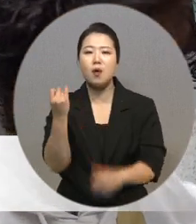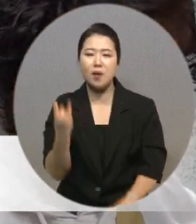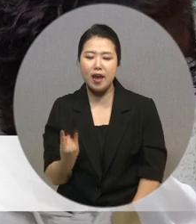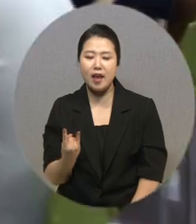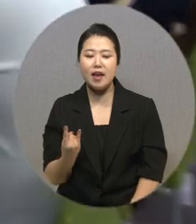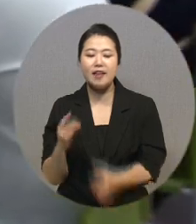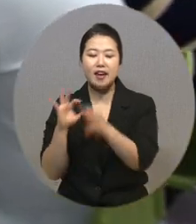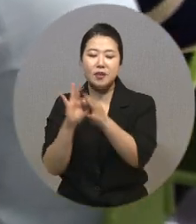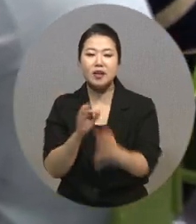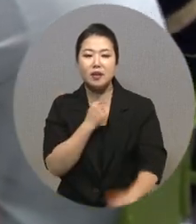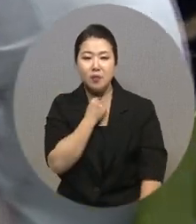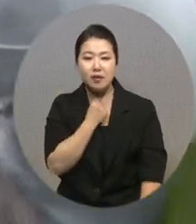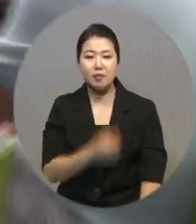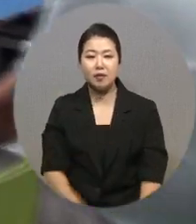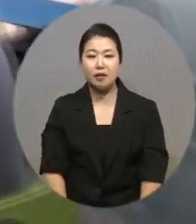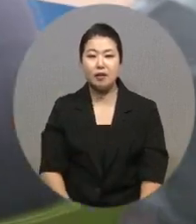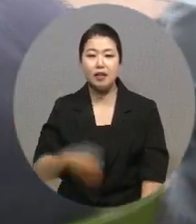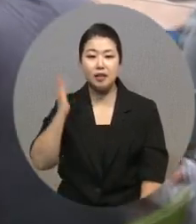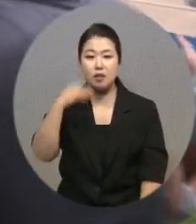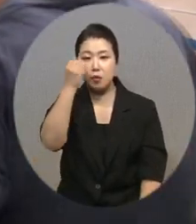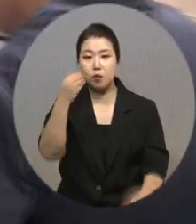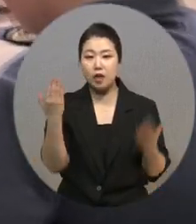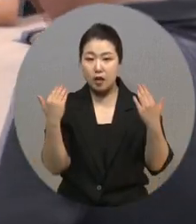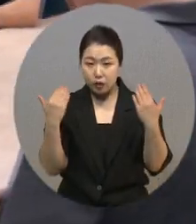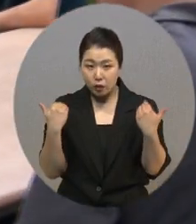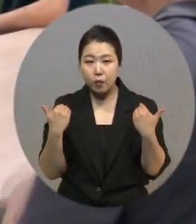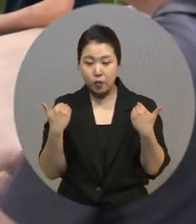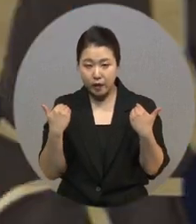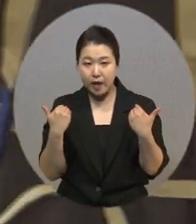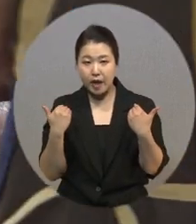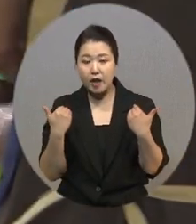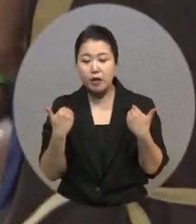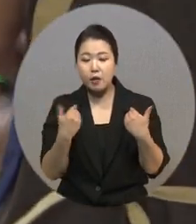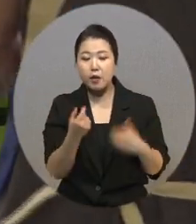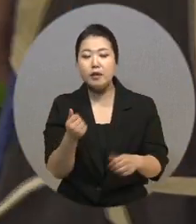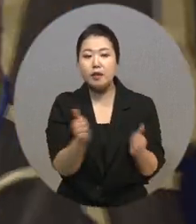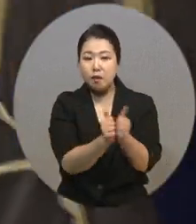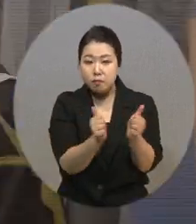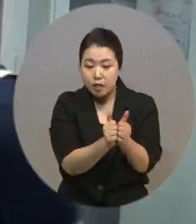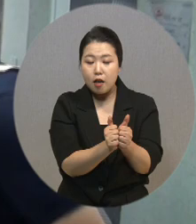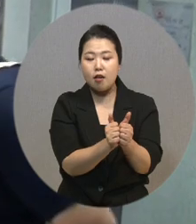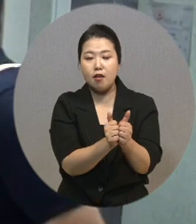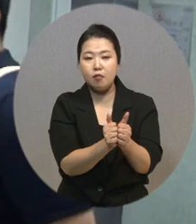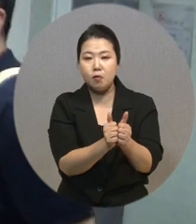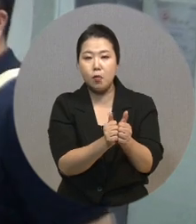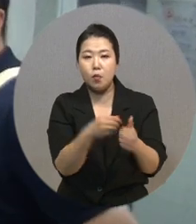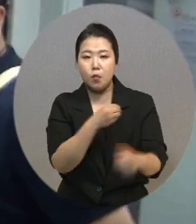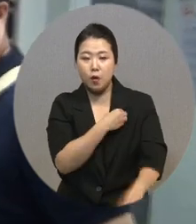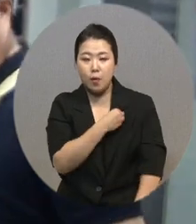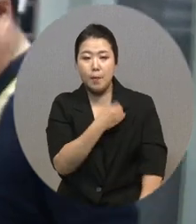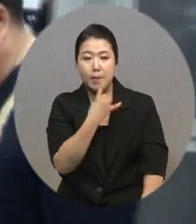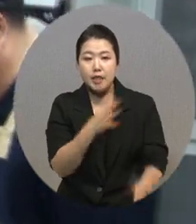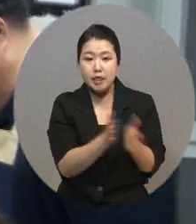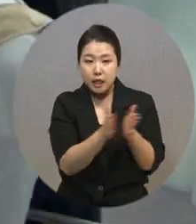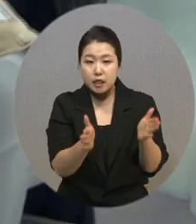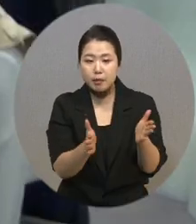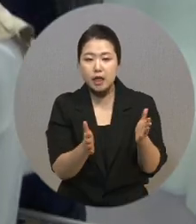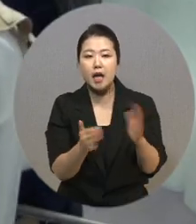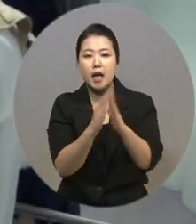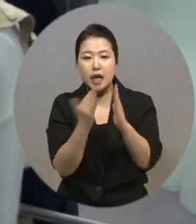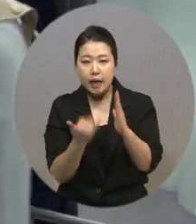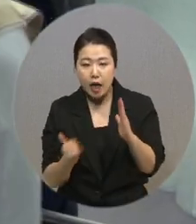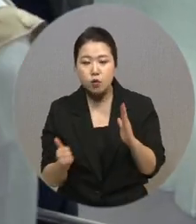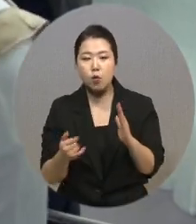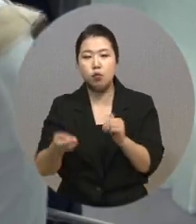희망하겠습니다 의정부 고등학교 출신의 남성 회원으로 시작했지만 동문 가족 시민들이 함께 참여하게 된